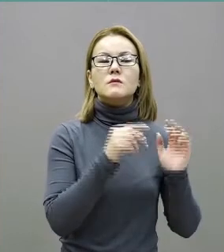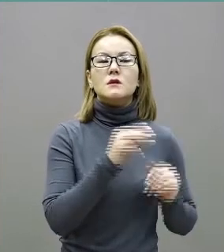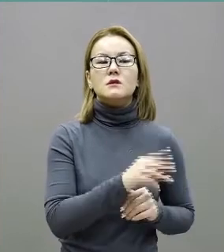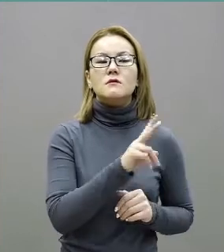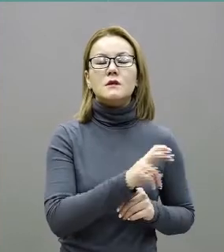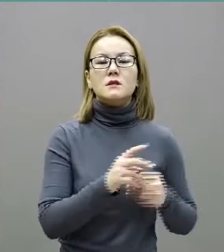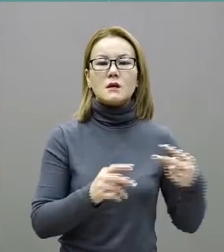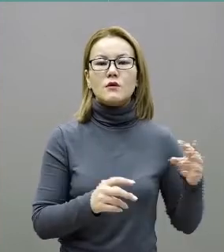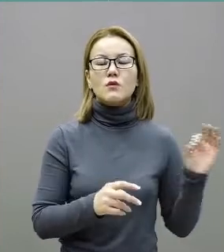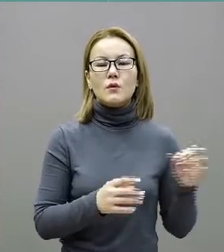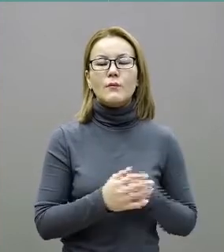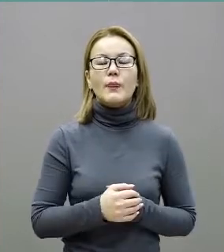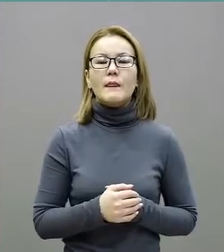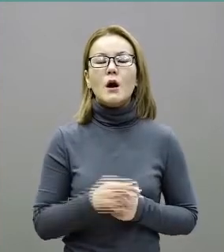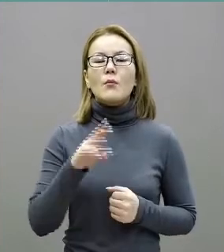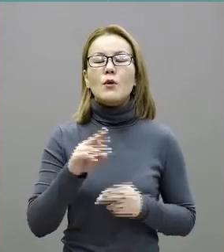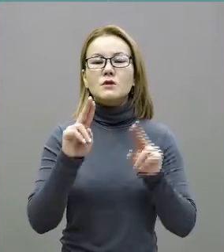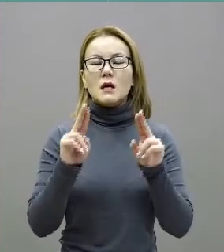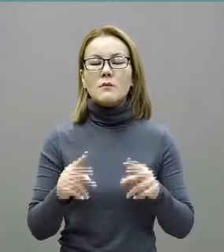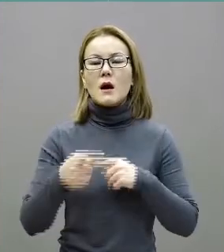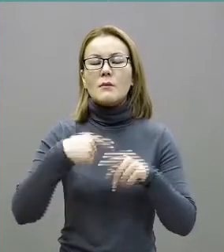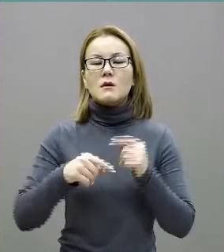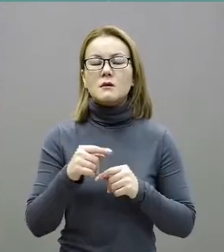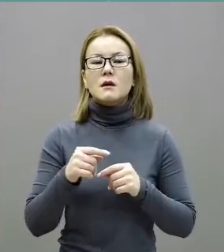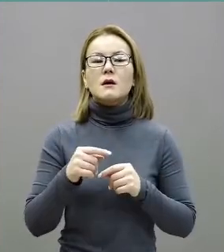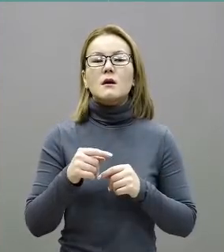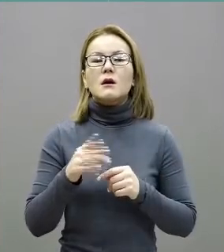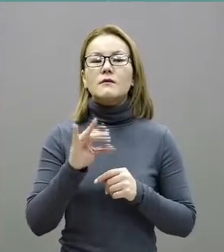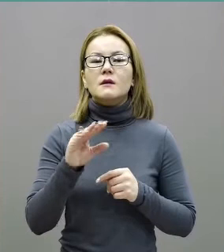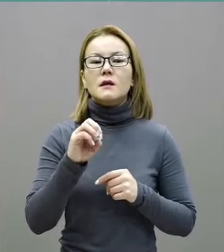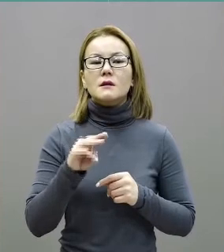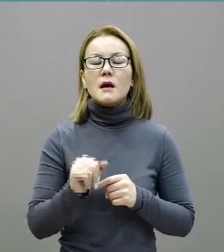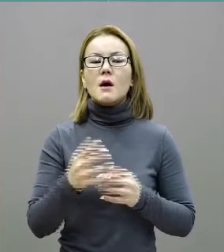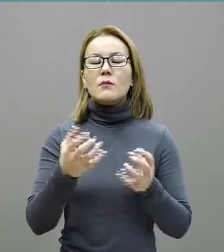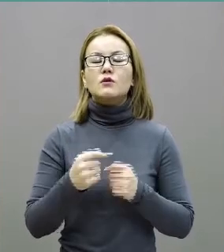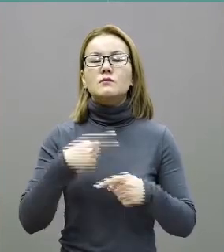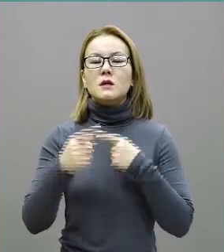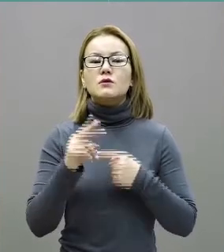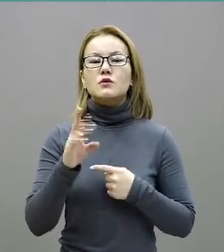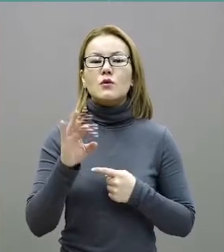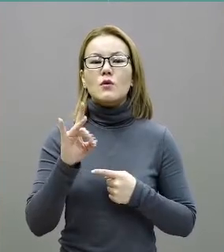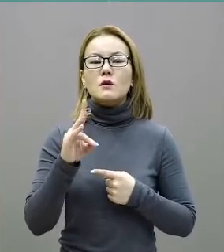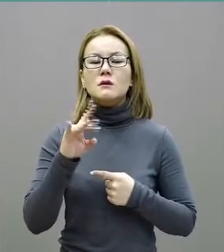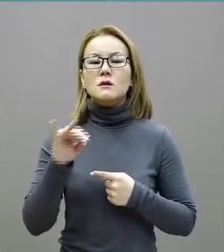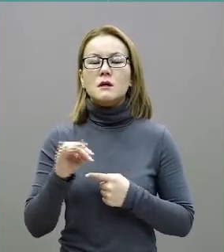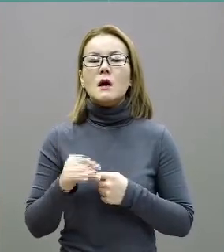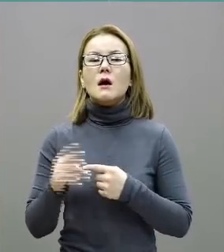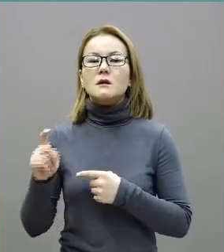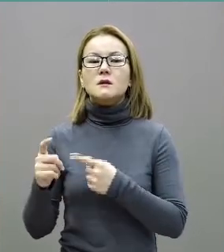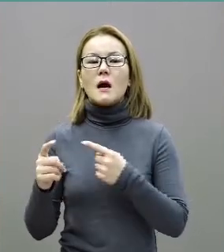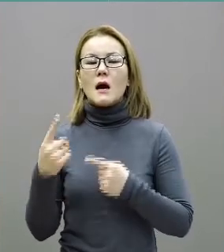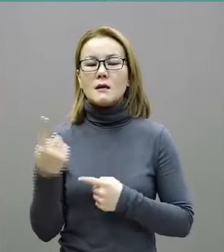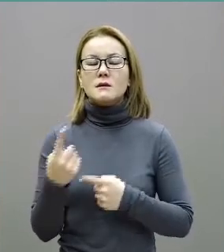7200 равно нулю по теореме обратной теореме виета получим следующее корни x 1 равно минус